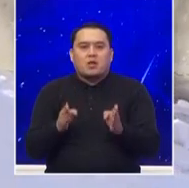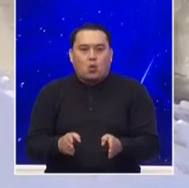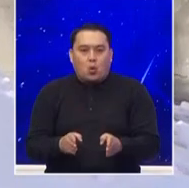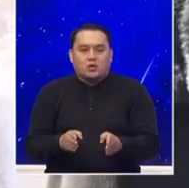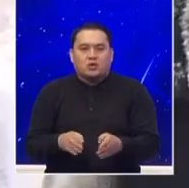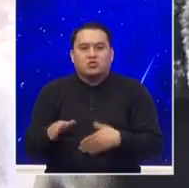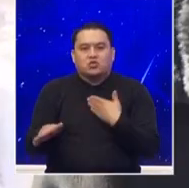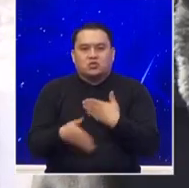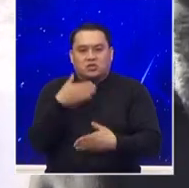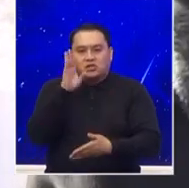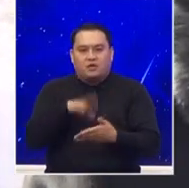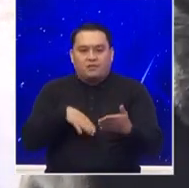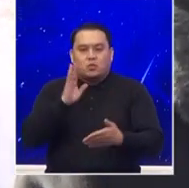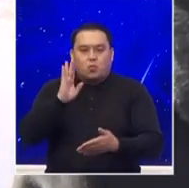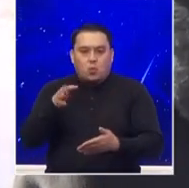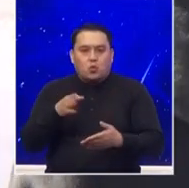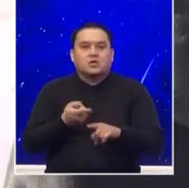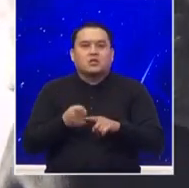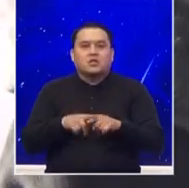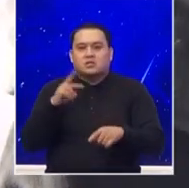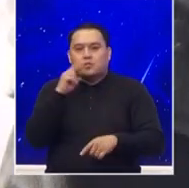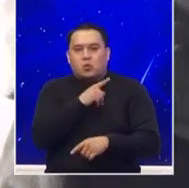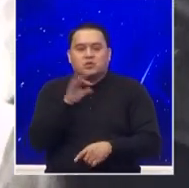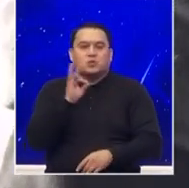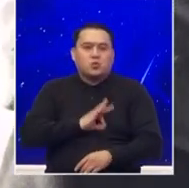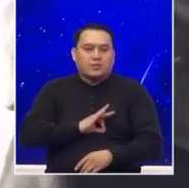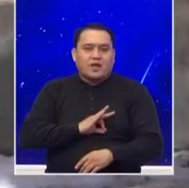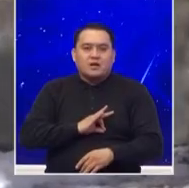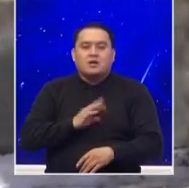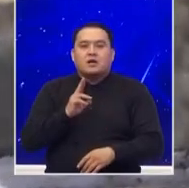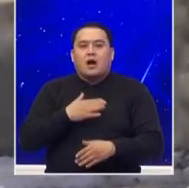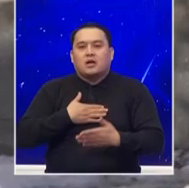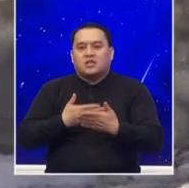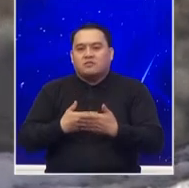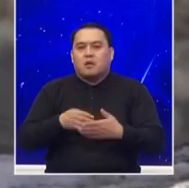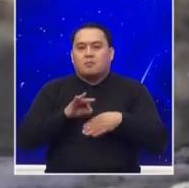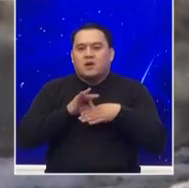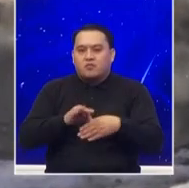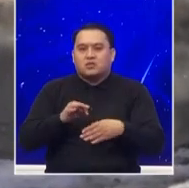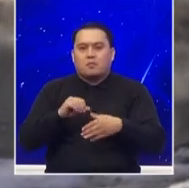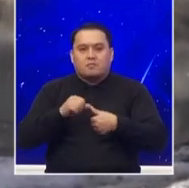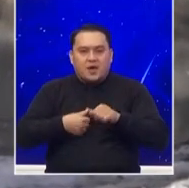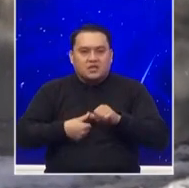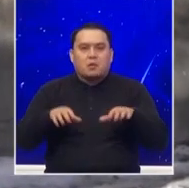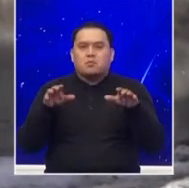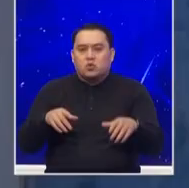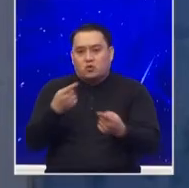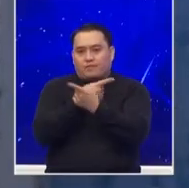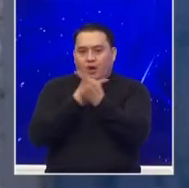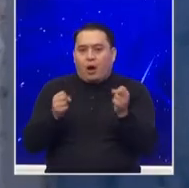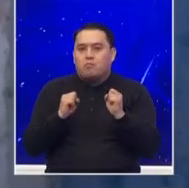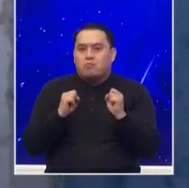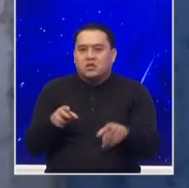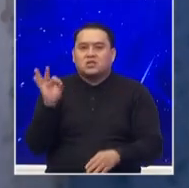за это административной ответственности. Сотрудниками УЧС активная работа с КСК ведется на постоянной основе. Председатели уведомляют об